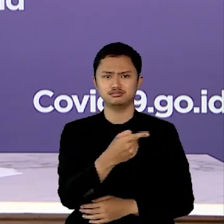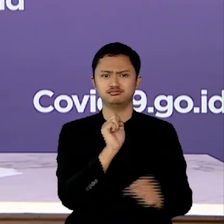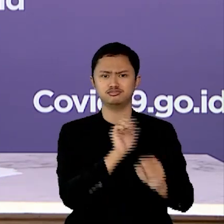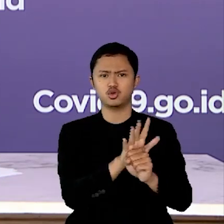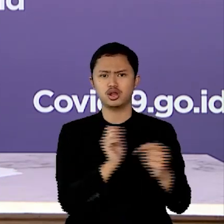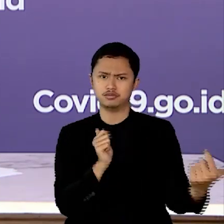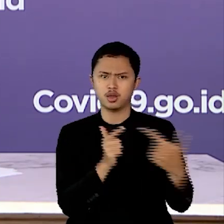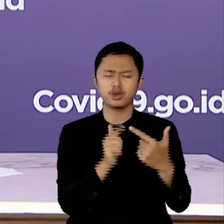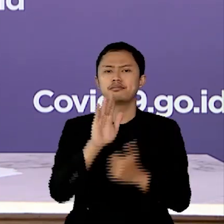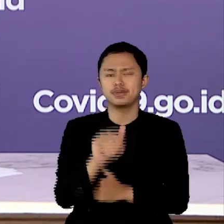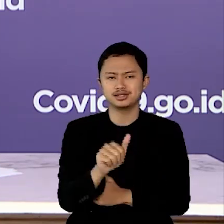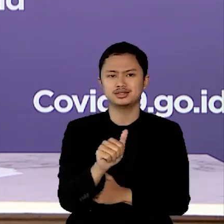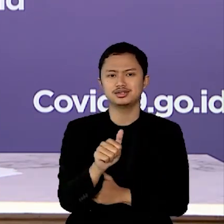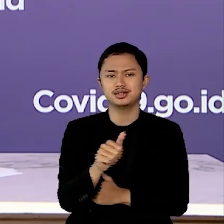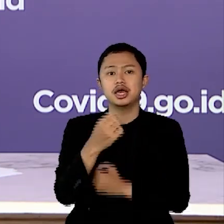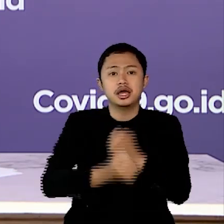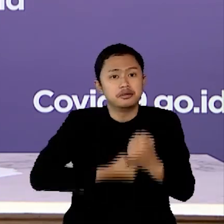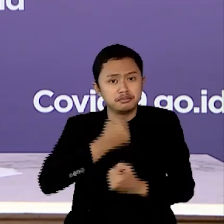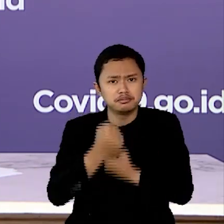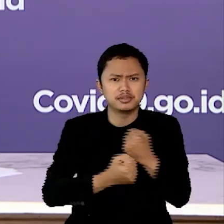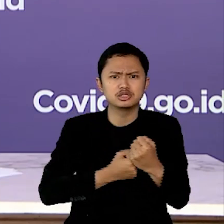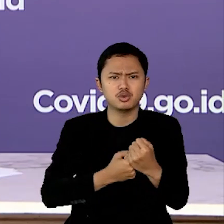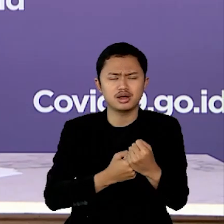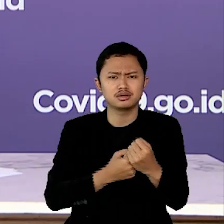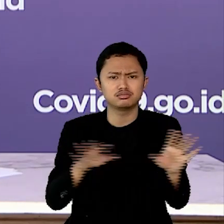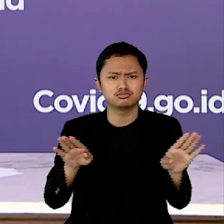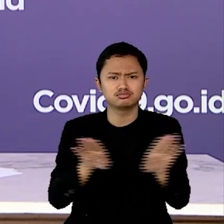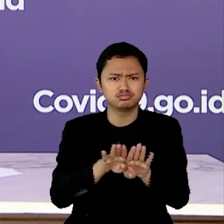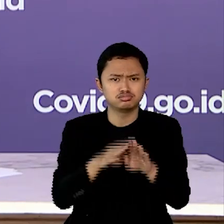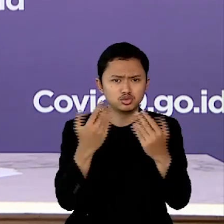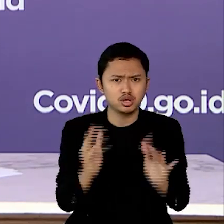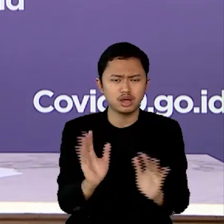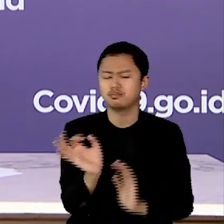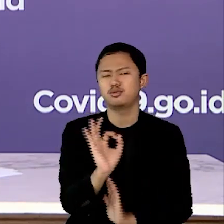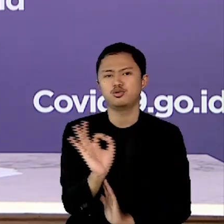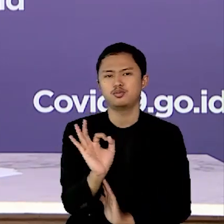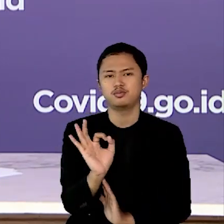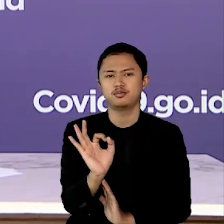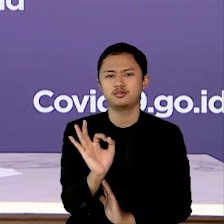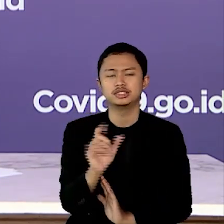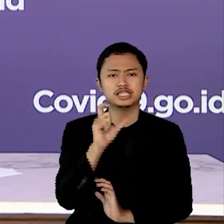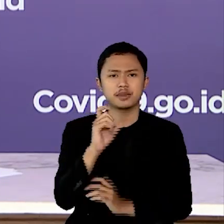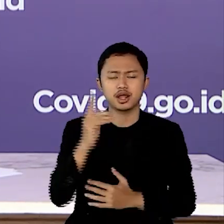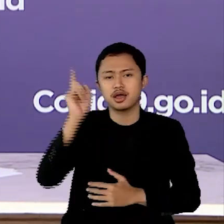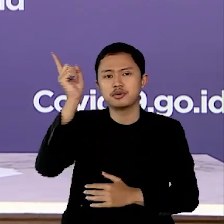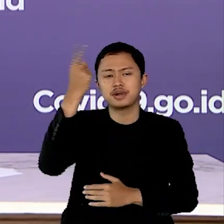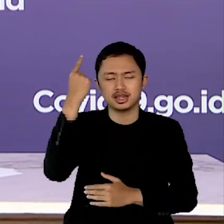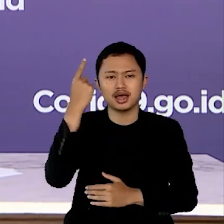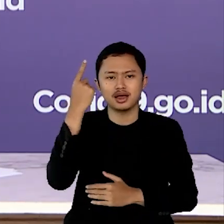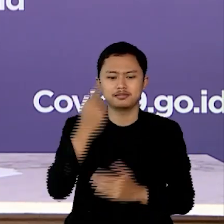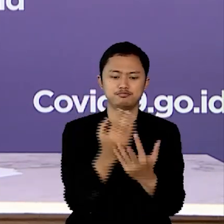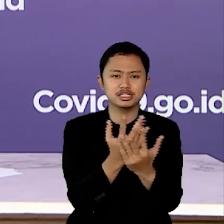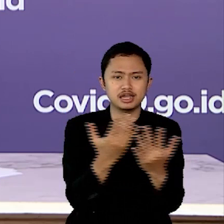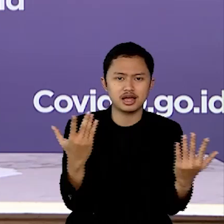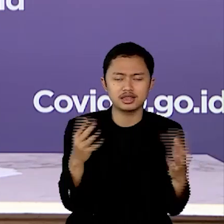berjuang menghadapi pandemi ini dan perjuangan ini tidak akan berakhir apabila seluruh pemerintah dan masyarakat tidak